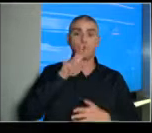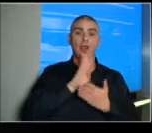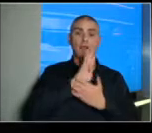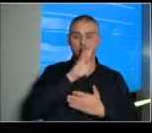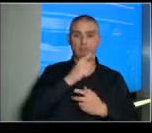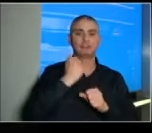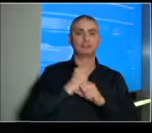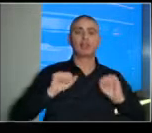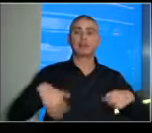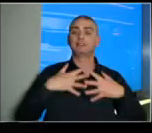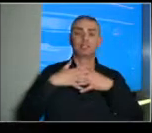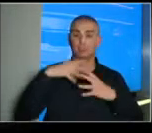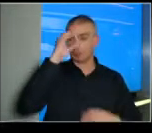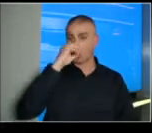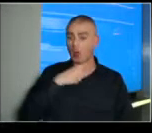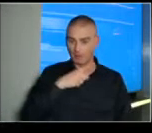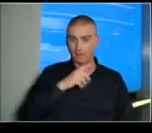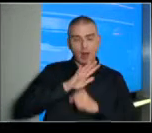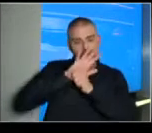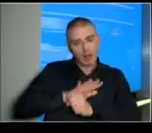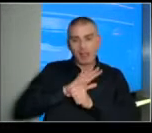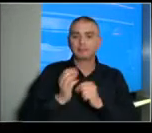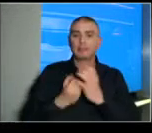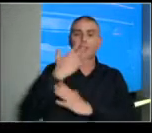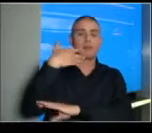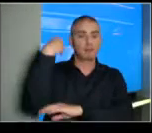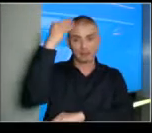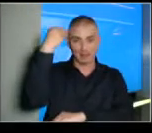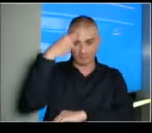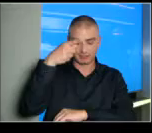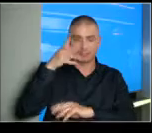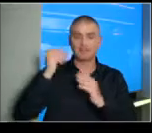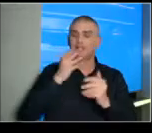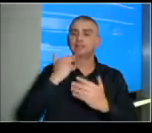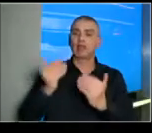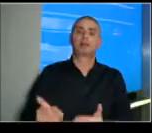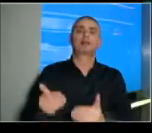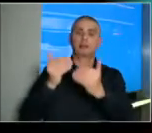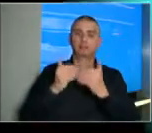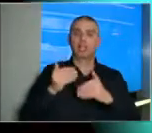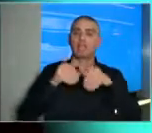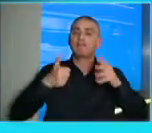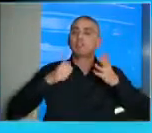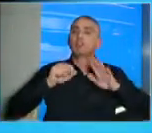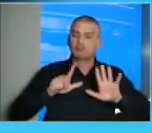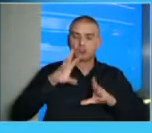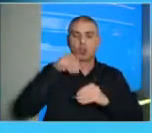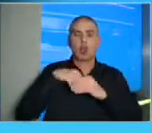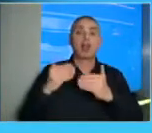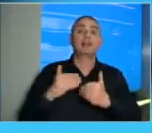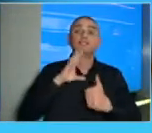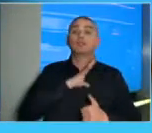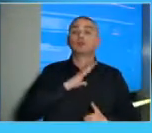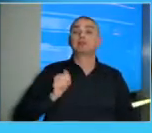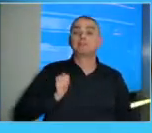ב-2013-2014 הפעיל נשיא ארצות הברית ברק אובמה לחצים להקמת מדינה פלסטינית ולנסיגה ישראלית לקווי 67, כולל נסיגה מסוכנת